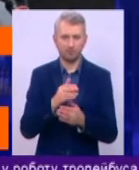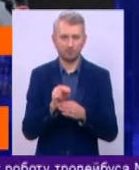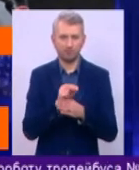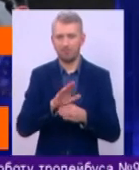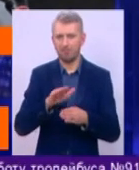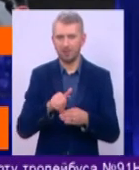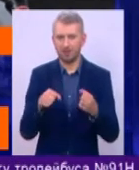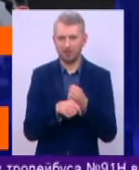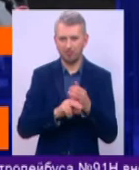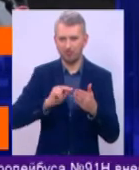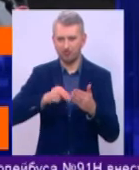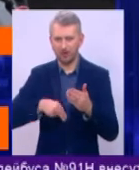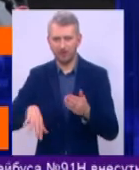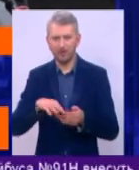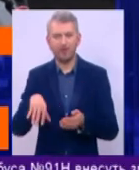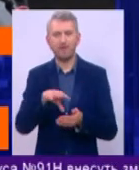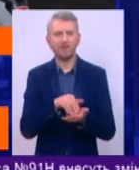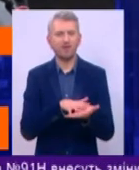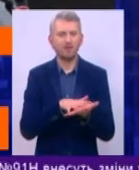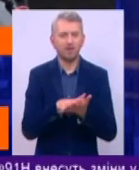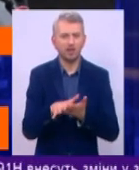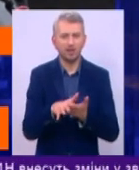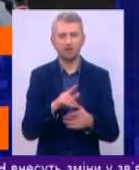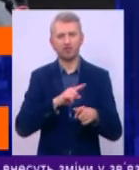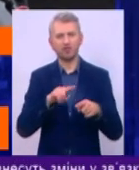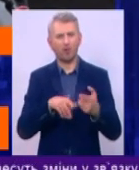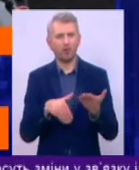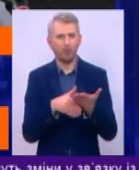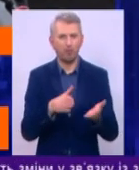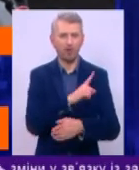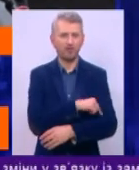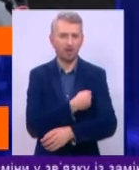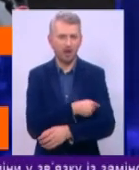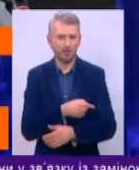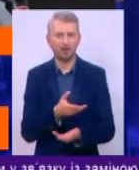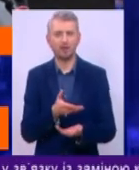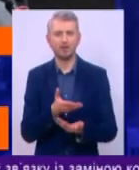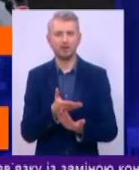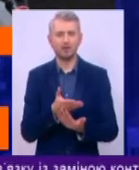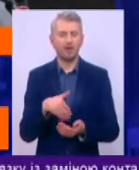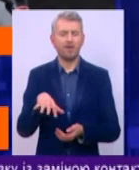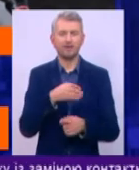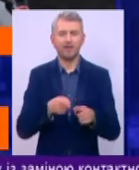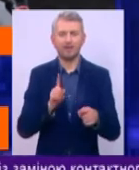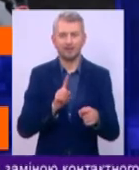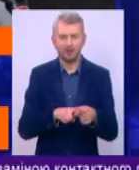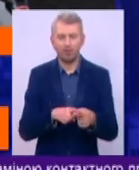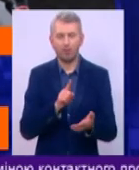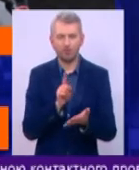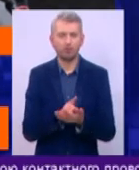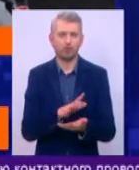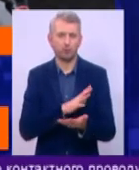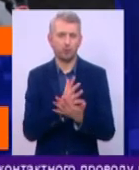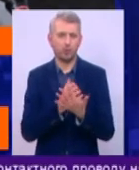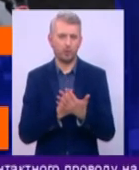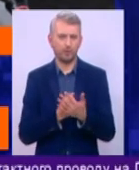всі витрати, які несуться перед швидкою допомогою в лікарнях, Все це повинно бути.